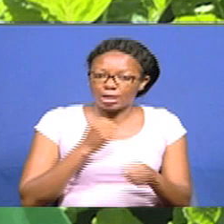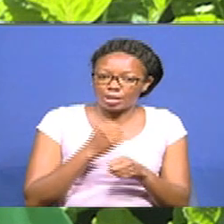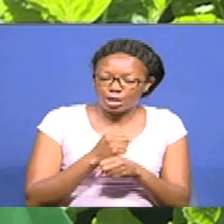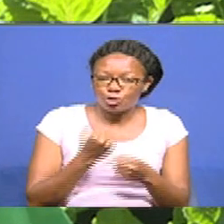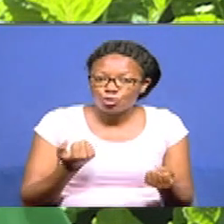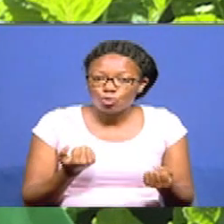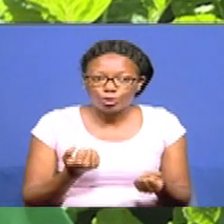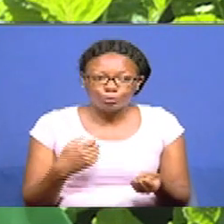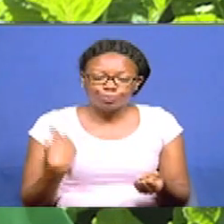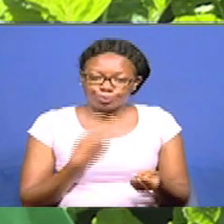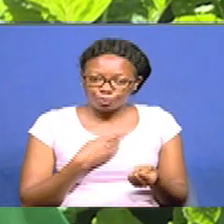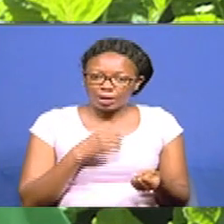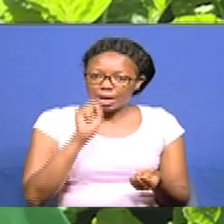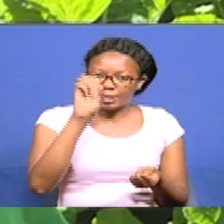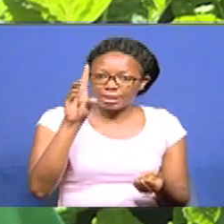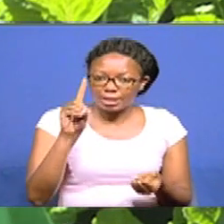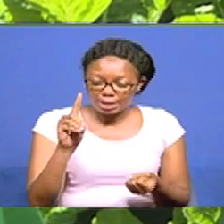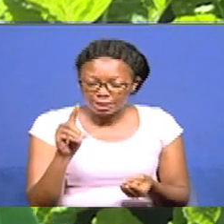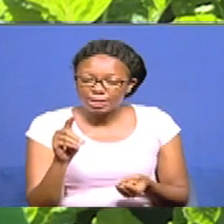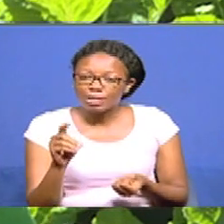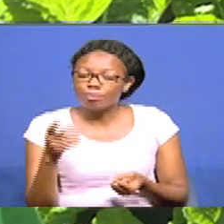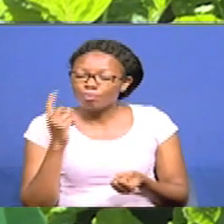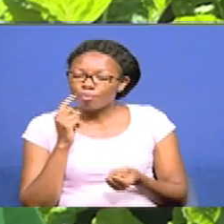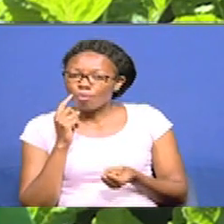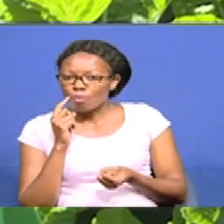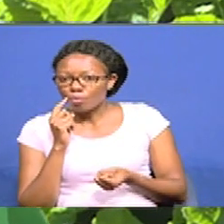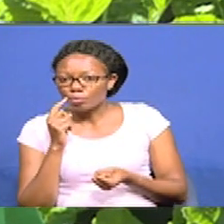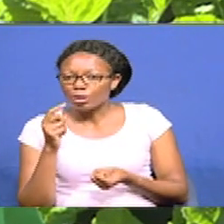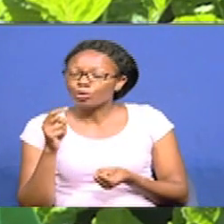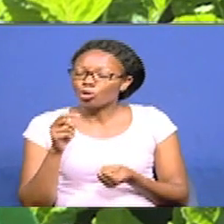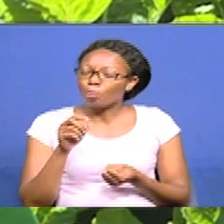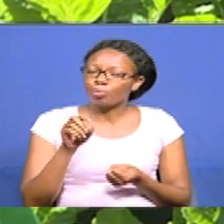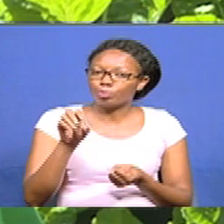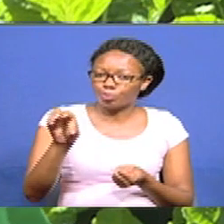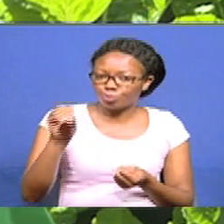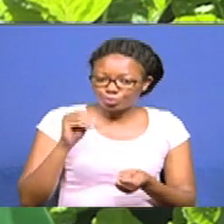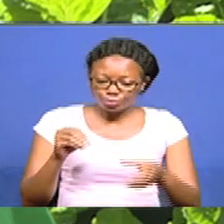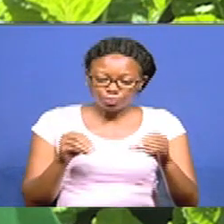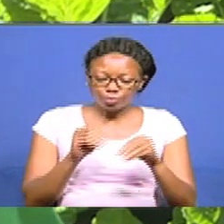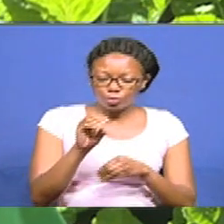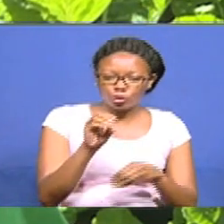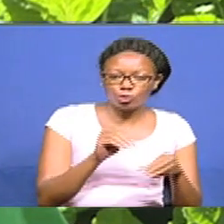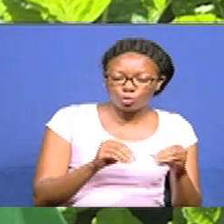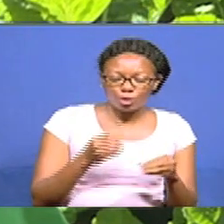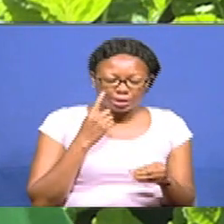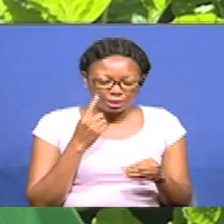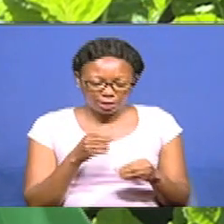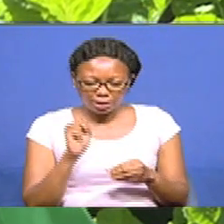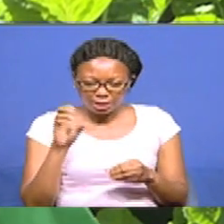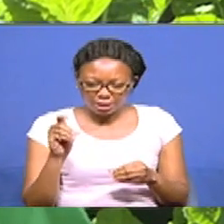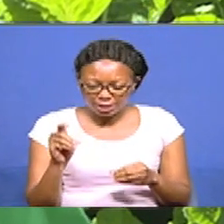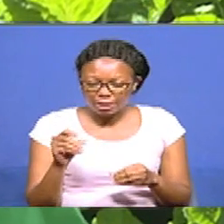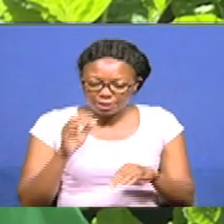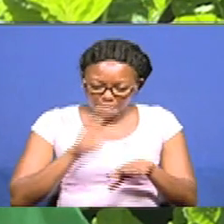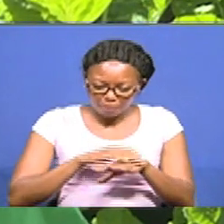Hiyo ni teknolojia ambao huwa tunanunua begu kutoka kwa kampuni zenye zimewajibika. Tunakuja,